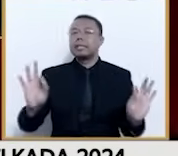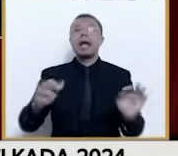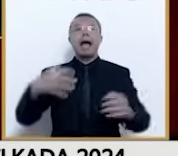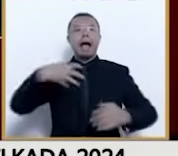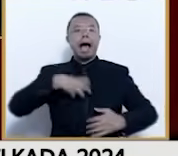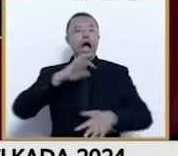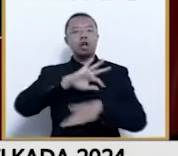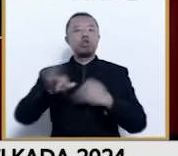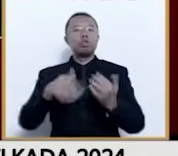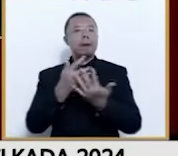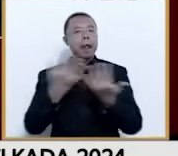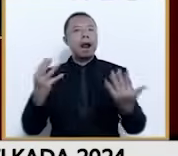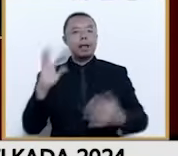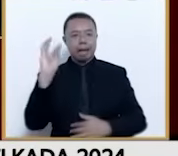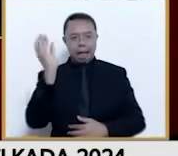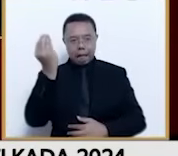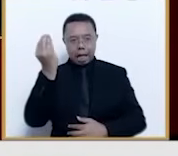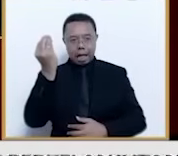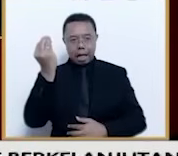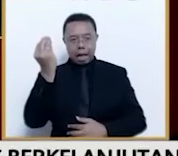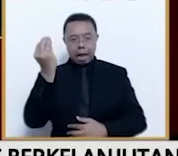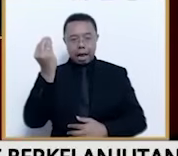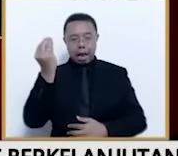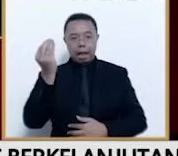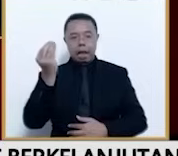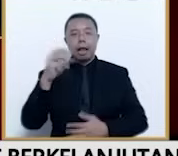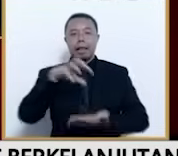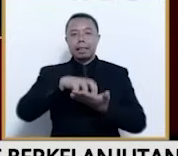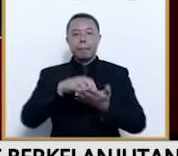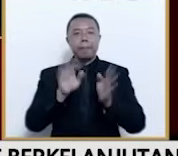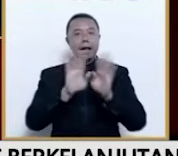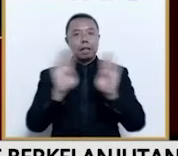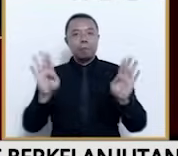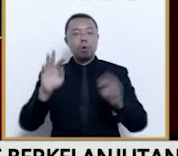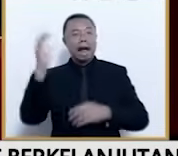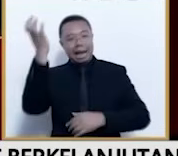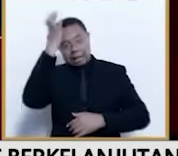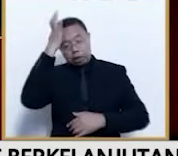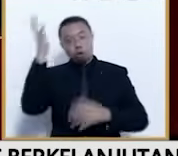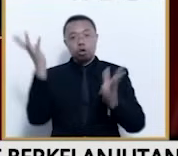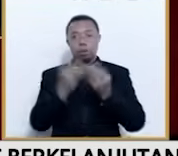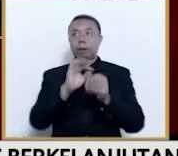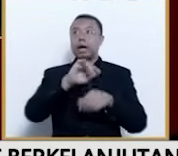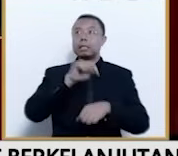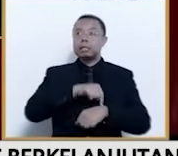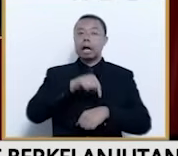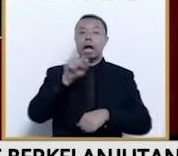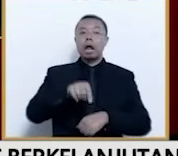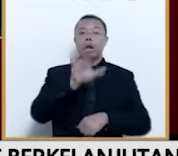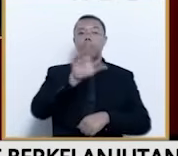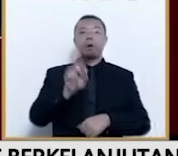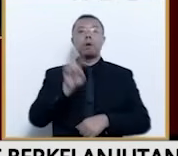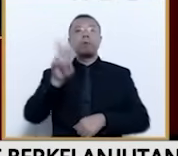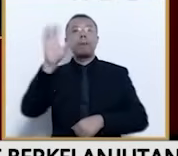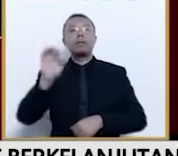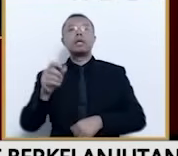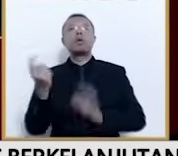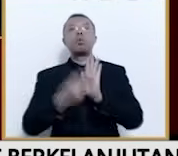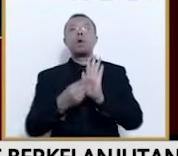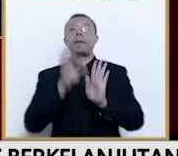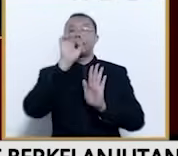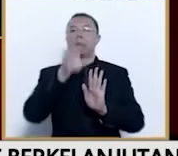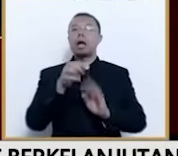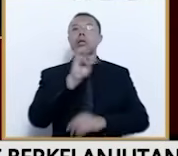bagi semua warga Jakarta. Ruang terbuka hijau sekarang ini 5,2%, undang-undang mengatur